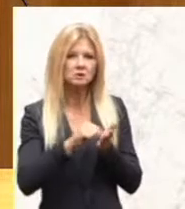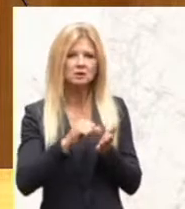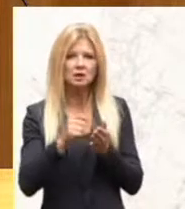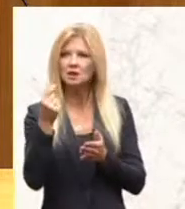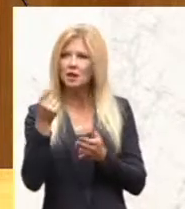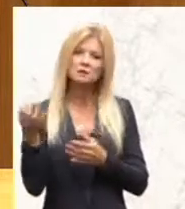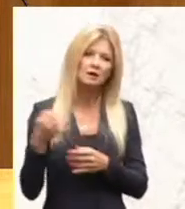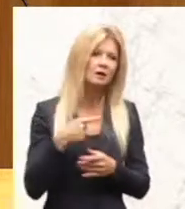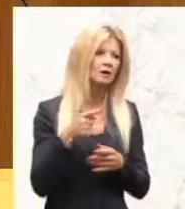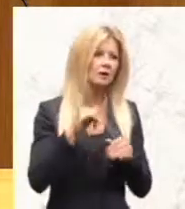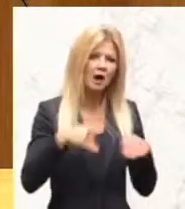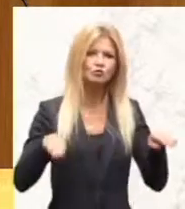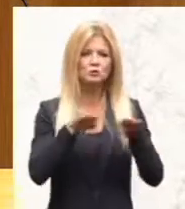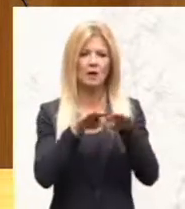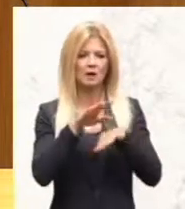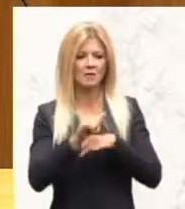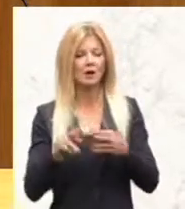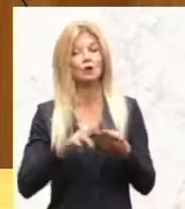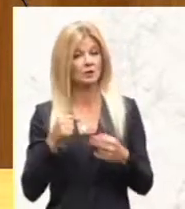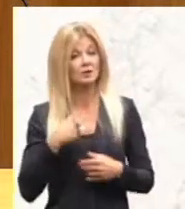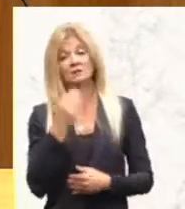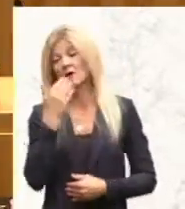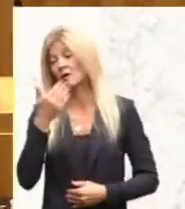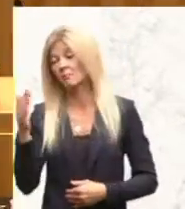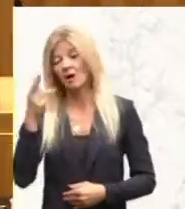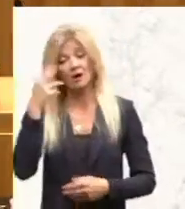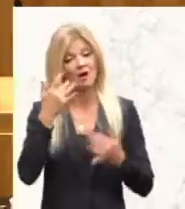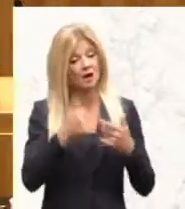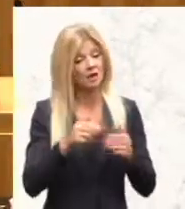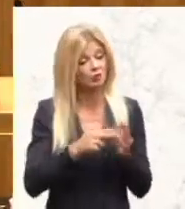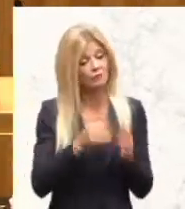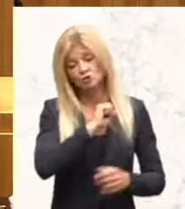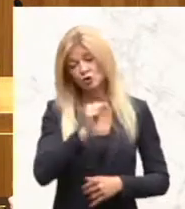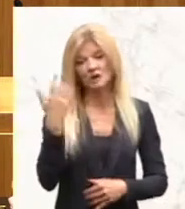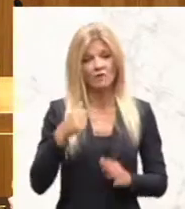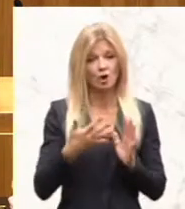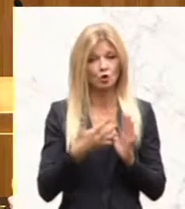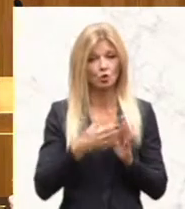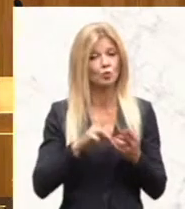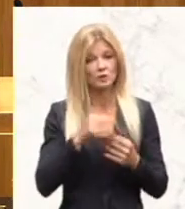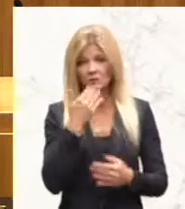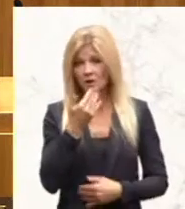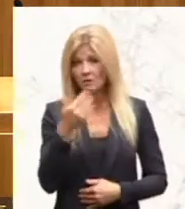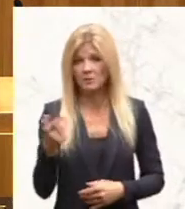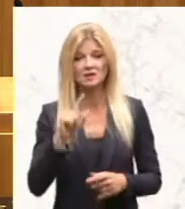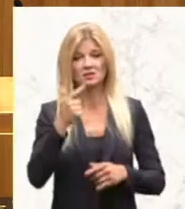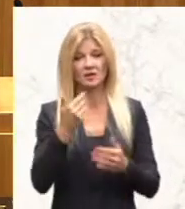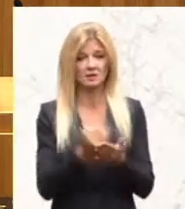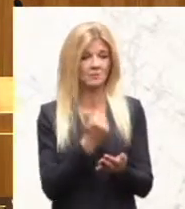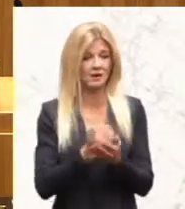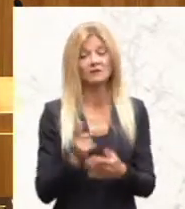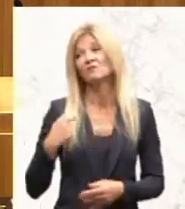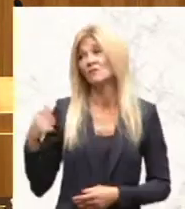Rechnungshof dankbar, dass er sehr schnell kontrollierte. Ich bin dankbar für den zweiten Bericht. Nur wir haben beide ein Problem, Herr Präsident und